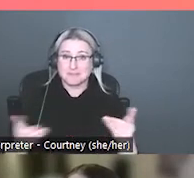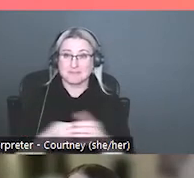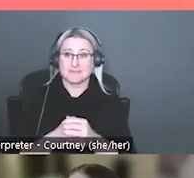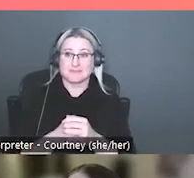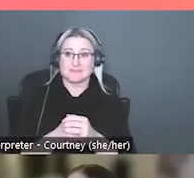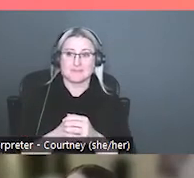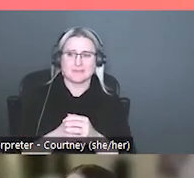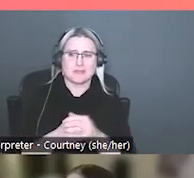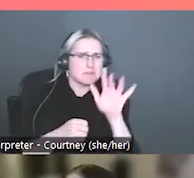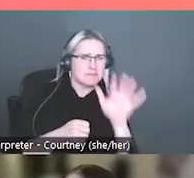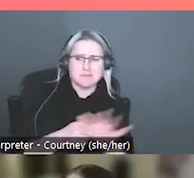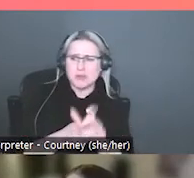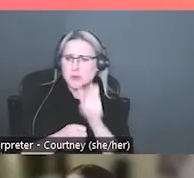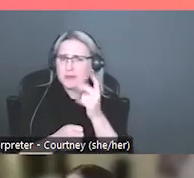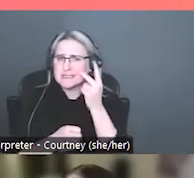Bienvenue.